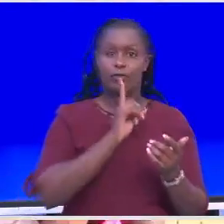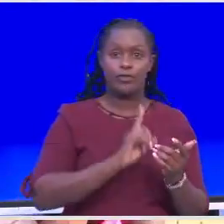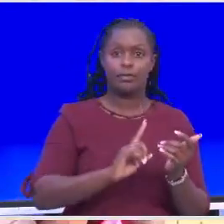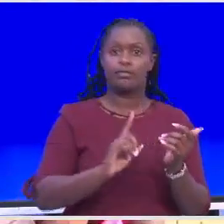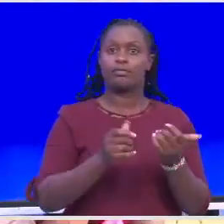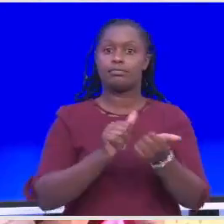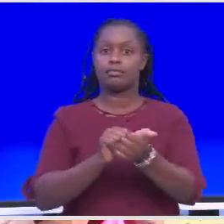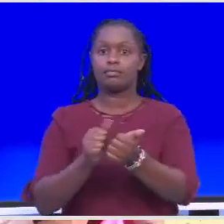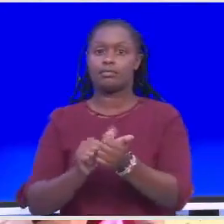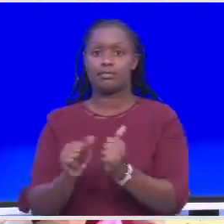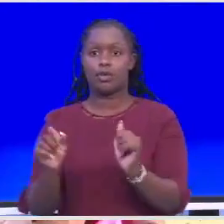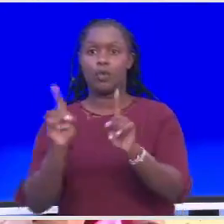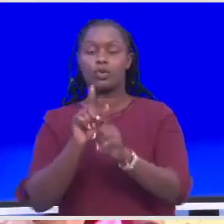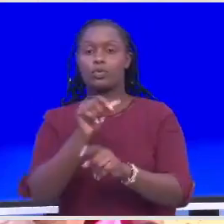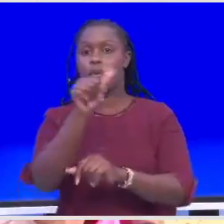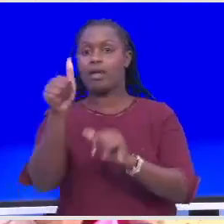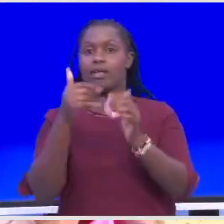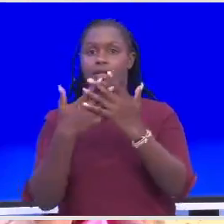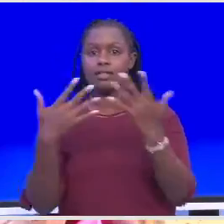Usuri tulifanikiwa